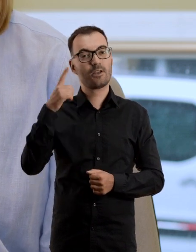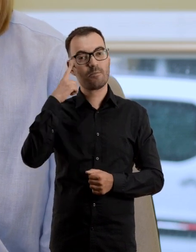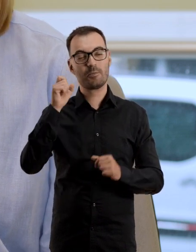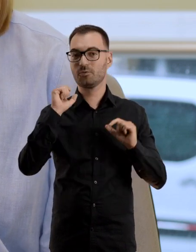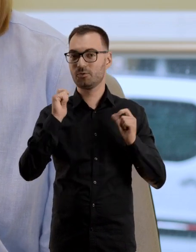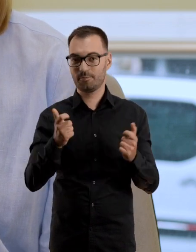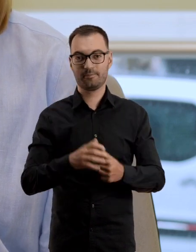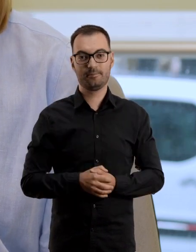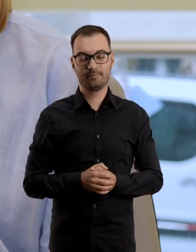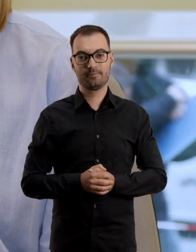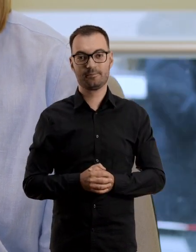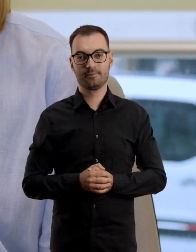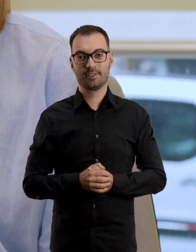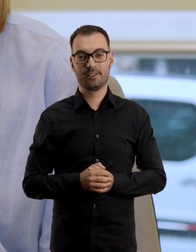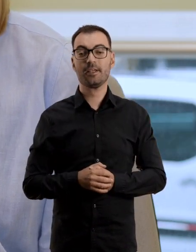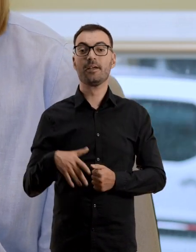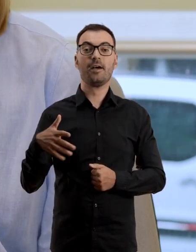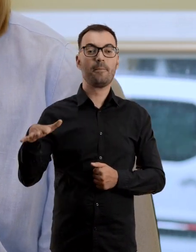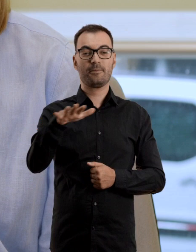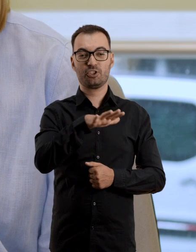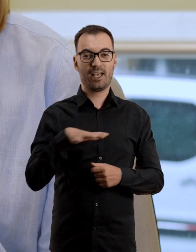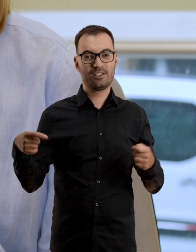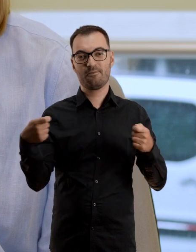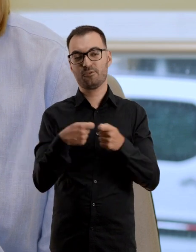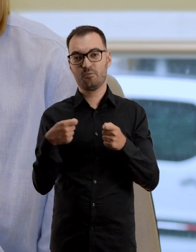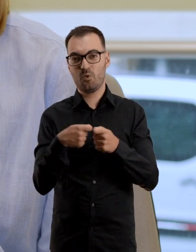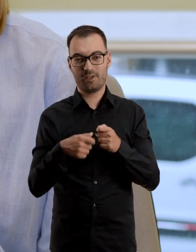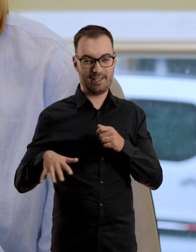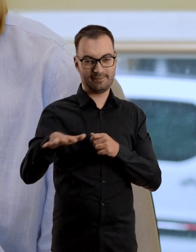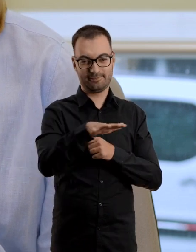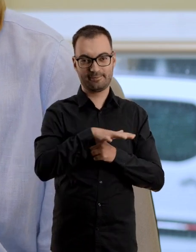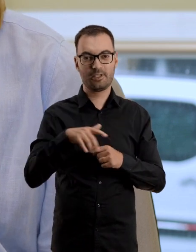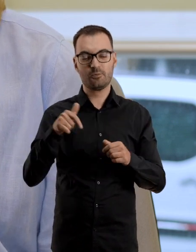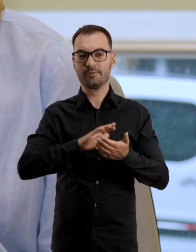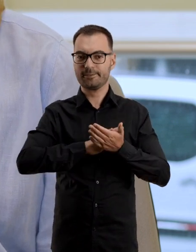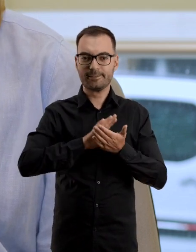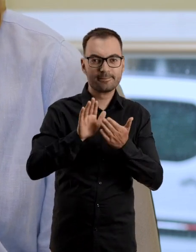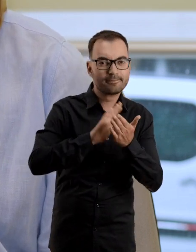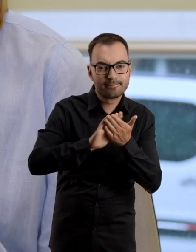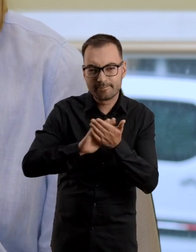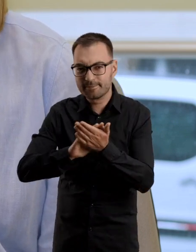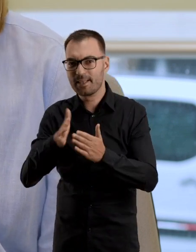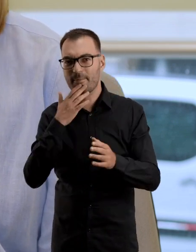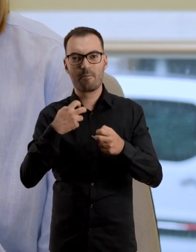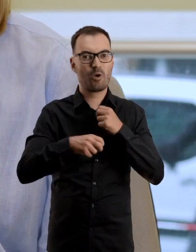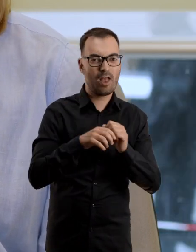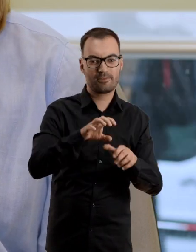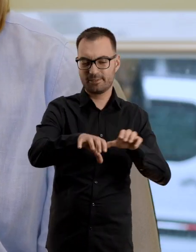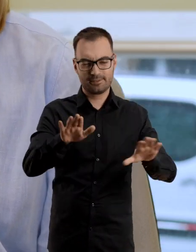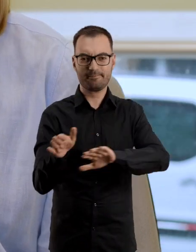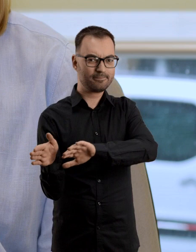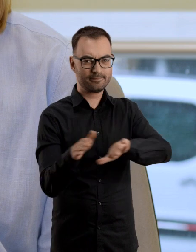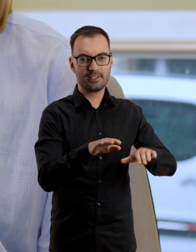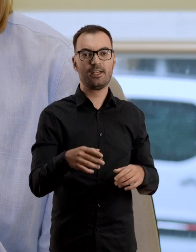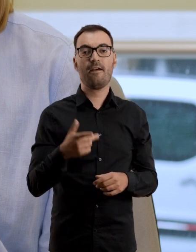na uwadze, to to, aby przestrzenie, po których wszyscy wspólnie się poruszamy, były oczyszczone z wszelkich przeszkód. Zwróćmy